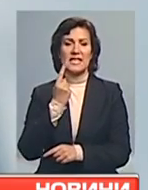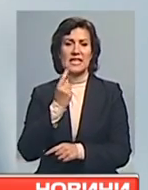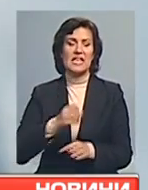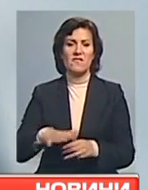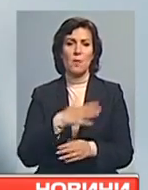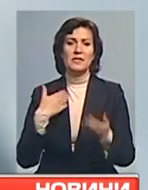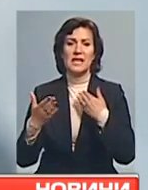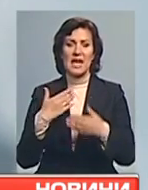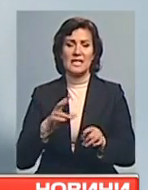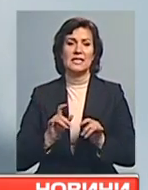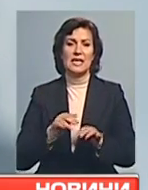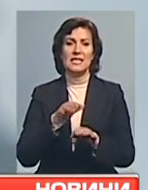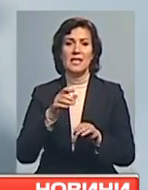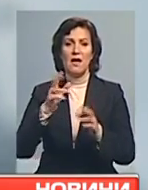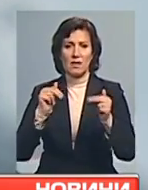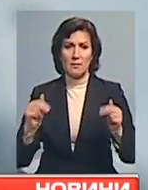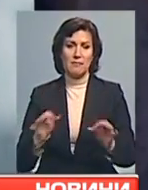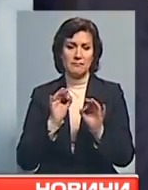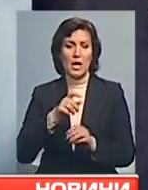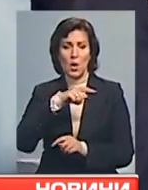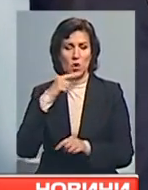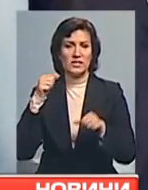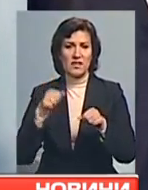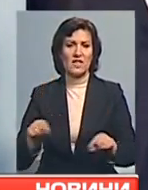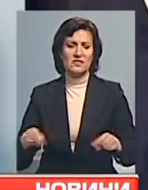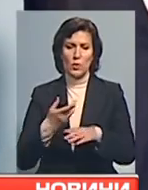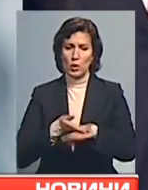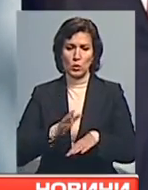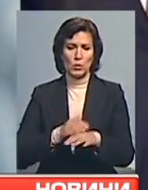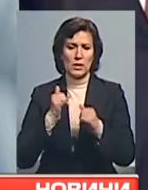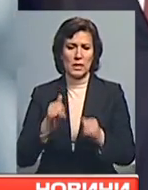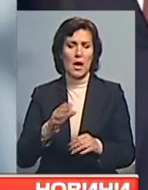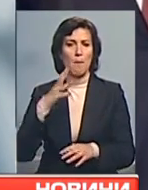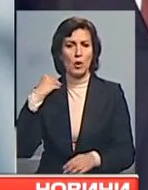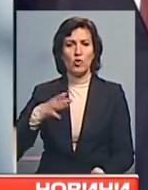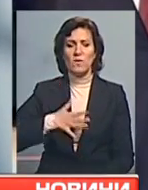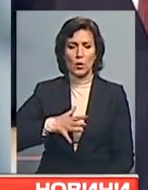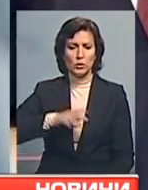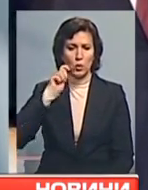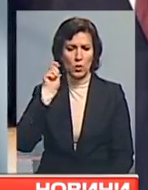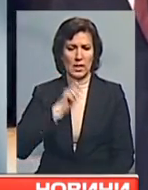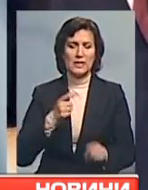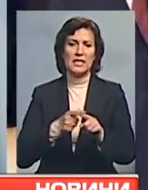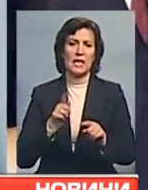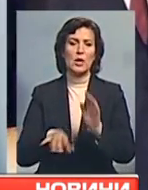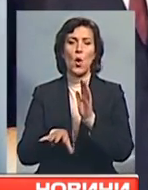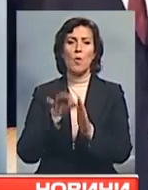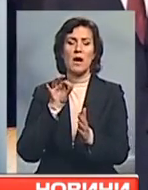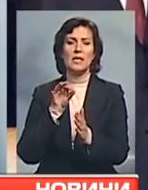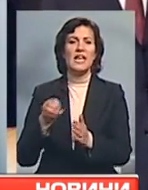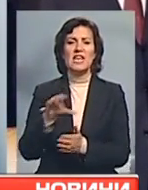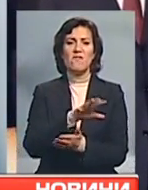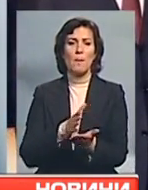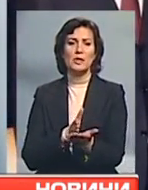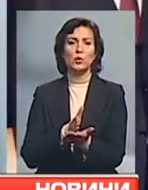європейська реакція на дії Кремля – правильна. Адже російська влада створює труднощі для Молдови, Грузії та України, які обрали європейську